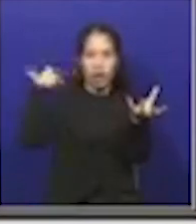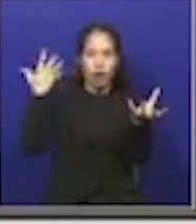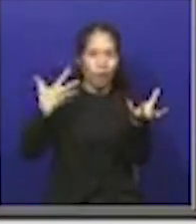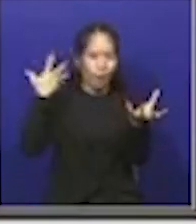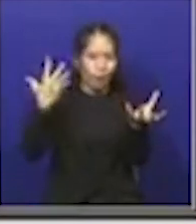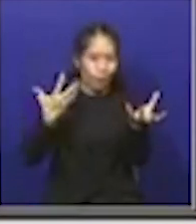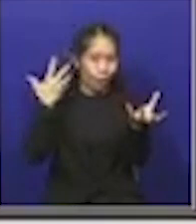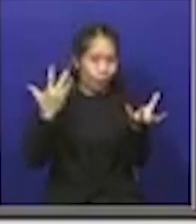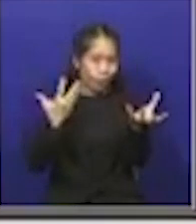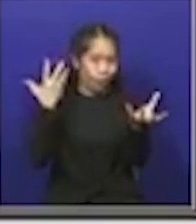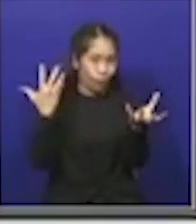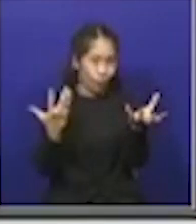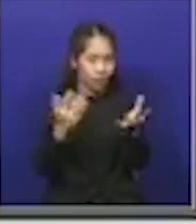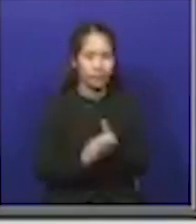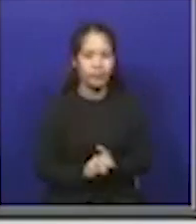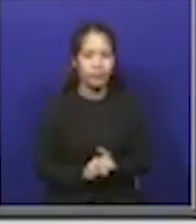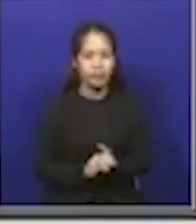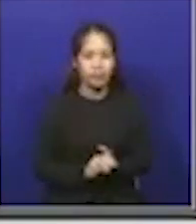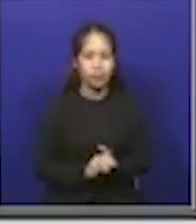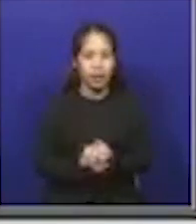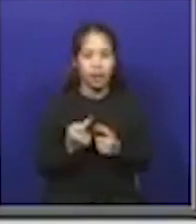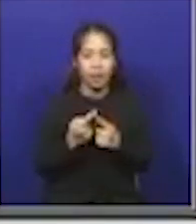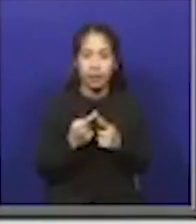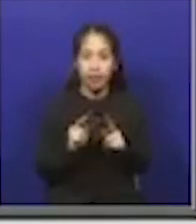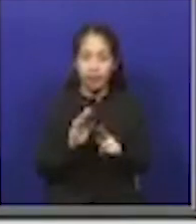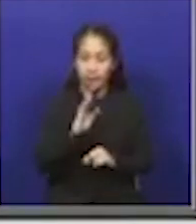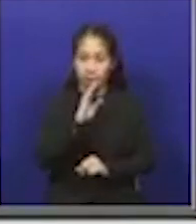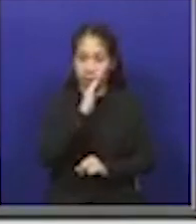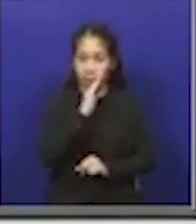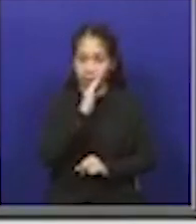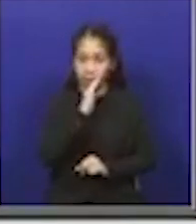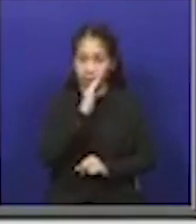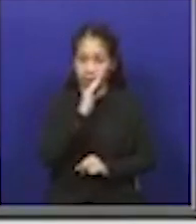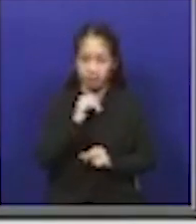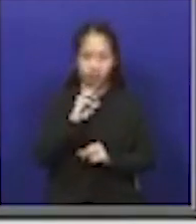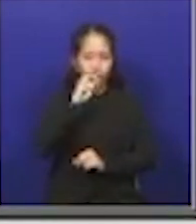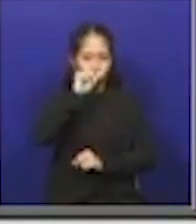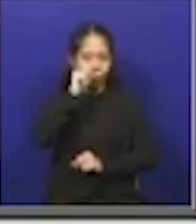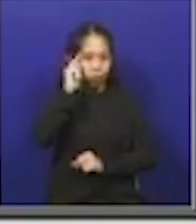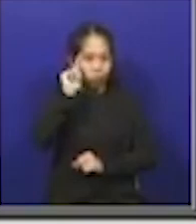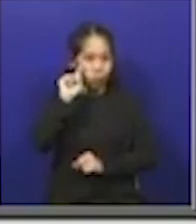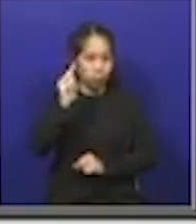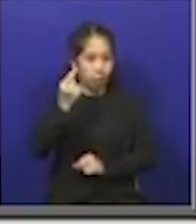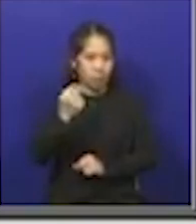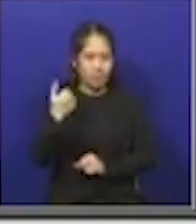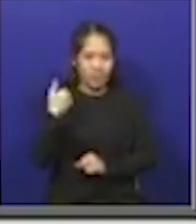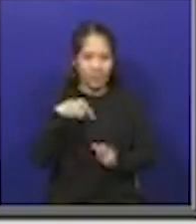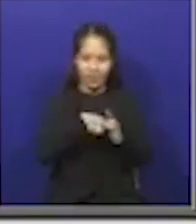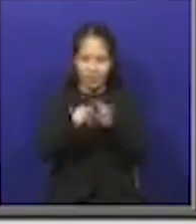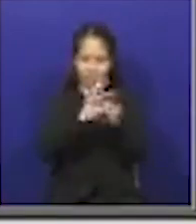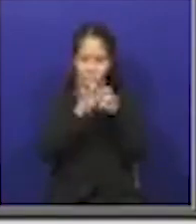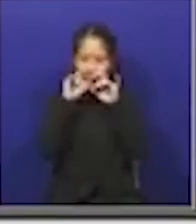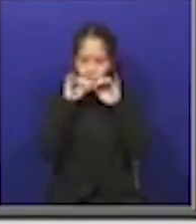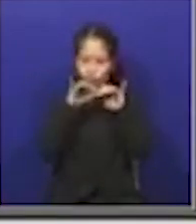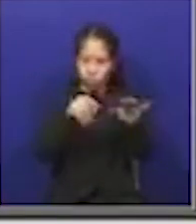เป็นฤดูร้อนนะฮะแต่ถ้าเคิร์ฟกลับมารอบสองกระแสตีกลับ